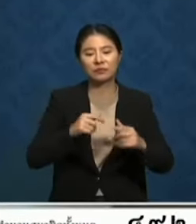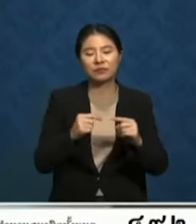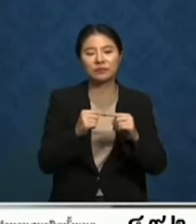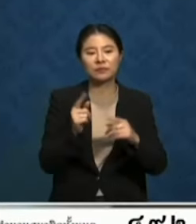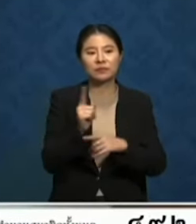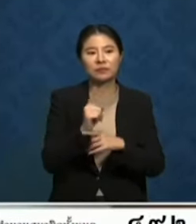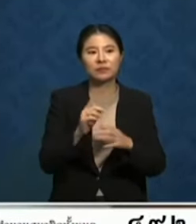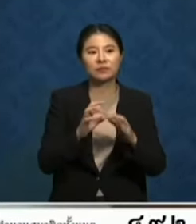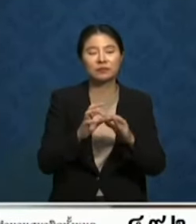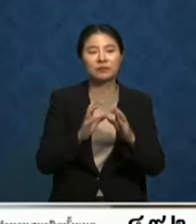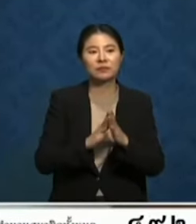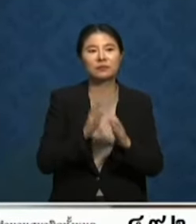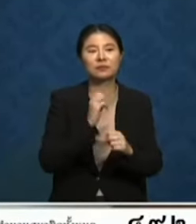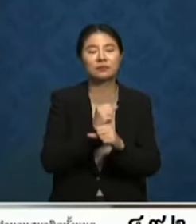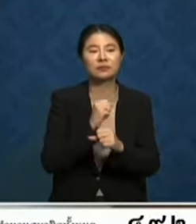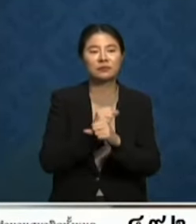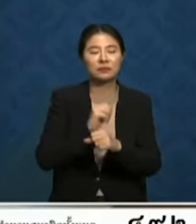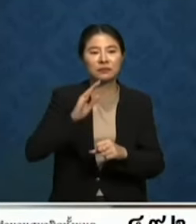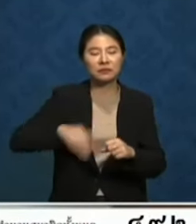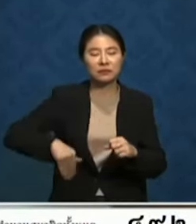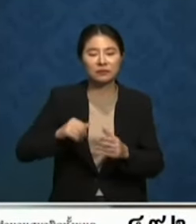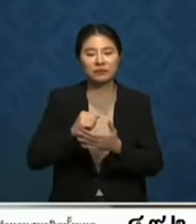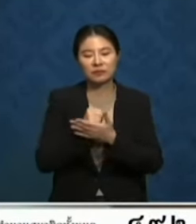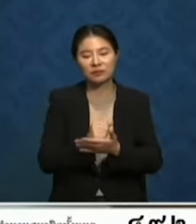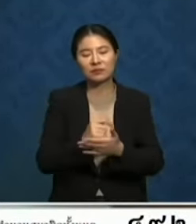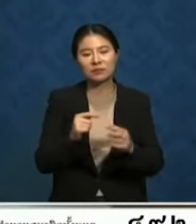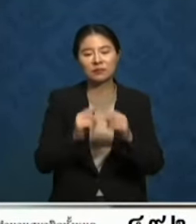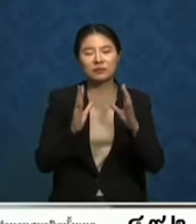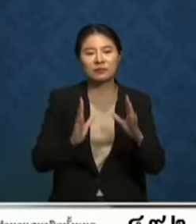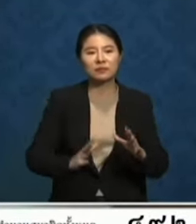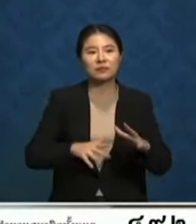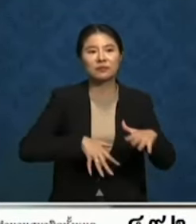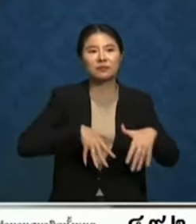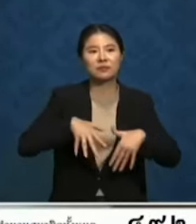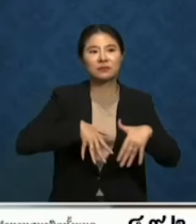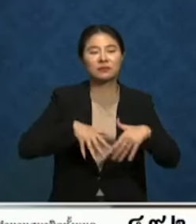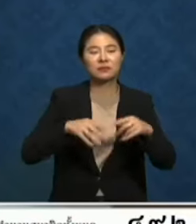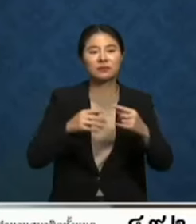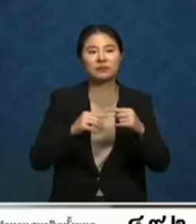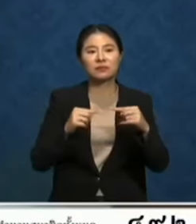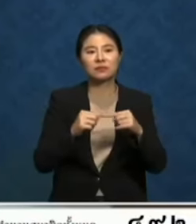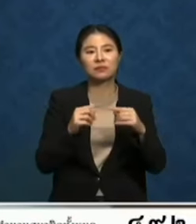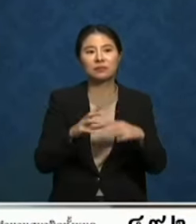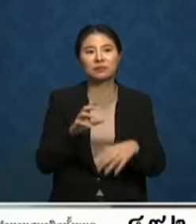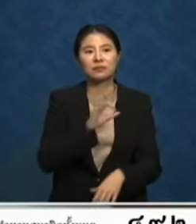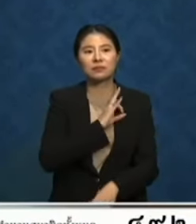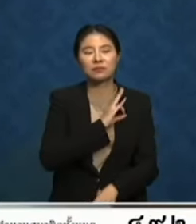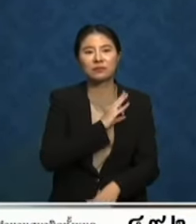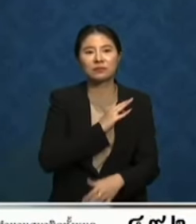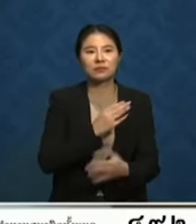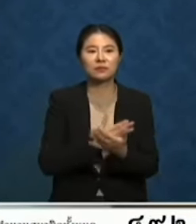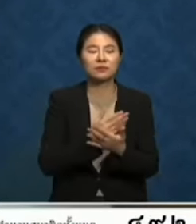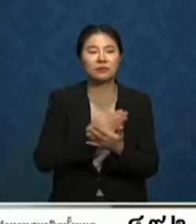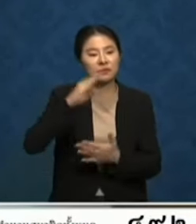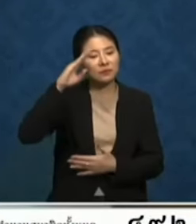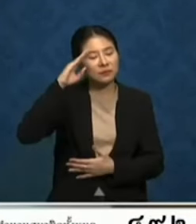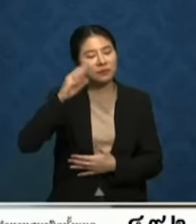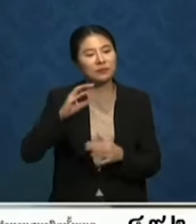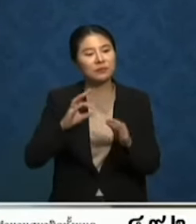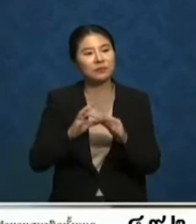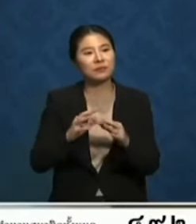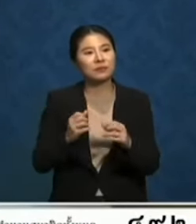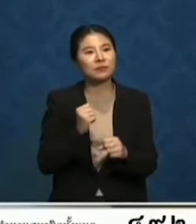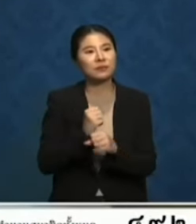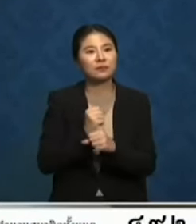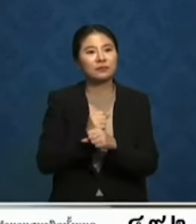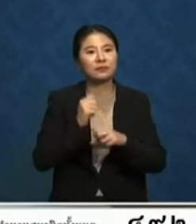ครับมันไม่ทันในการช่วยเหลือพี่น้องประชาชนแต่เพื่อนสมาชิกก็บอกว่ามันมีเงินของกองทัพที่อาจจะต้องมี